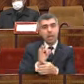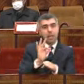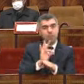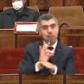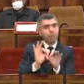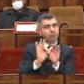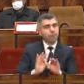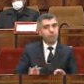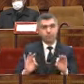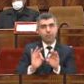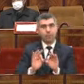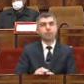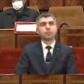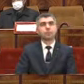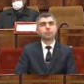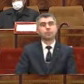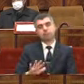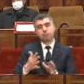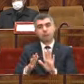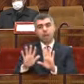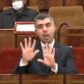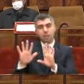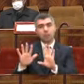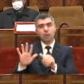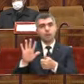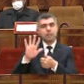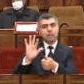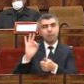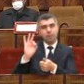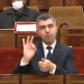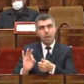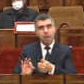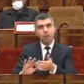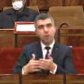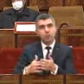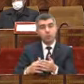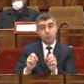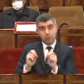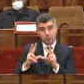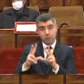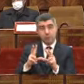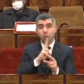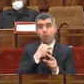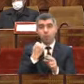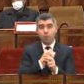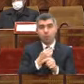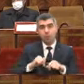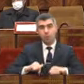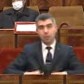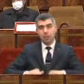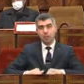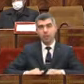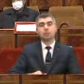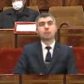وانتم سيد الوزير ملي كتقولوا 65% وهذا النسب، واش راضيين عليها حكومتكم وزارتكم؟